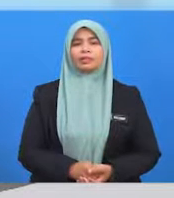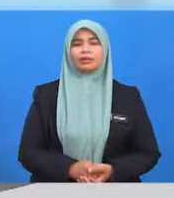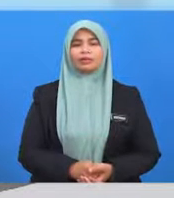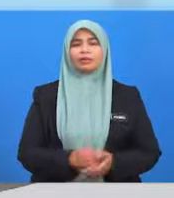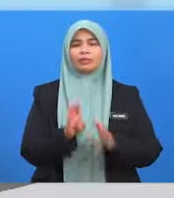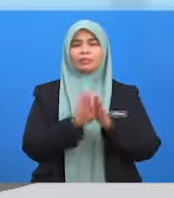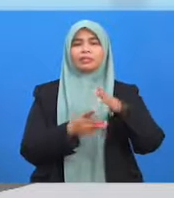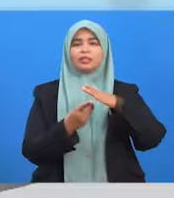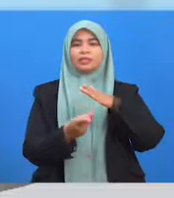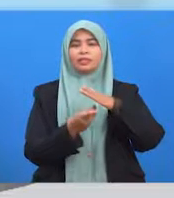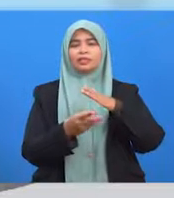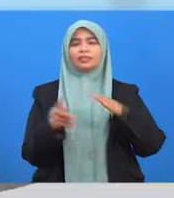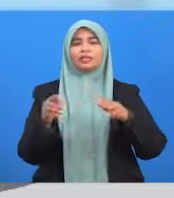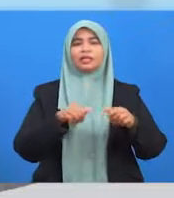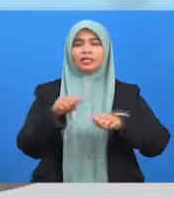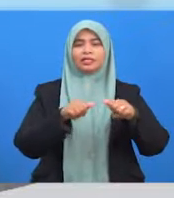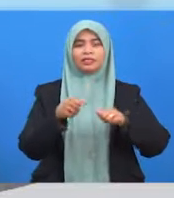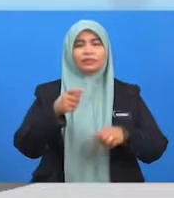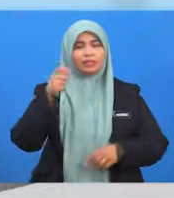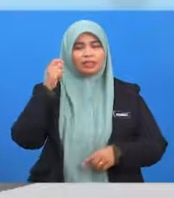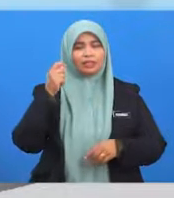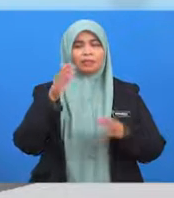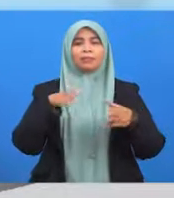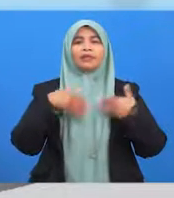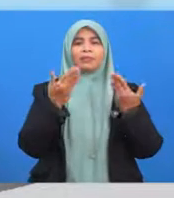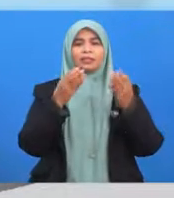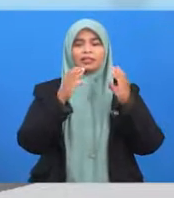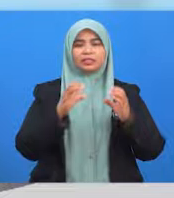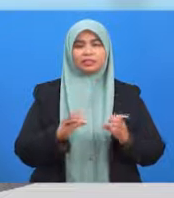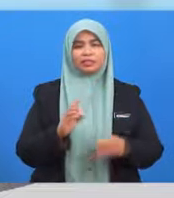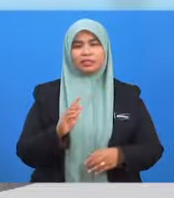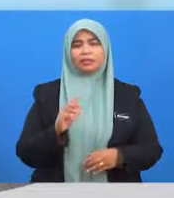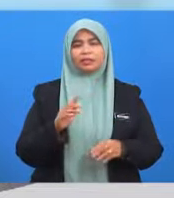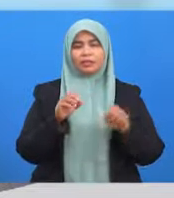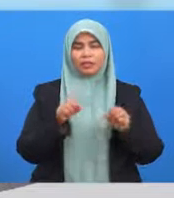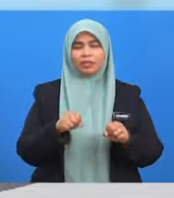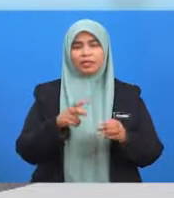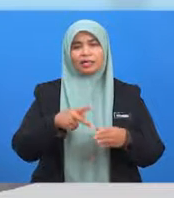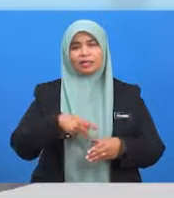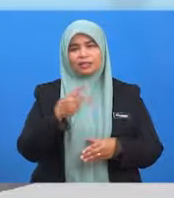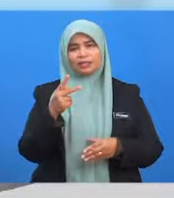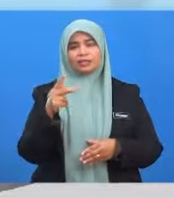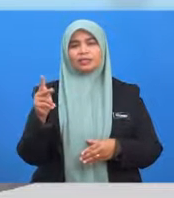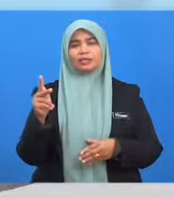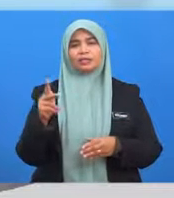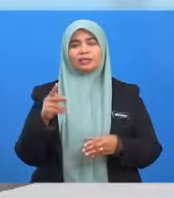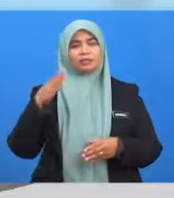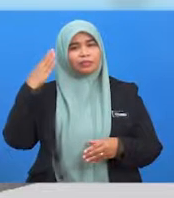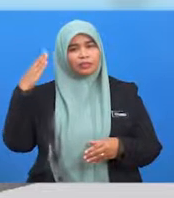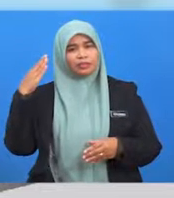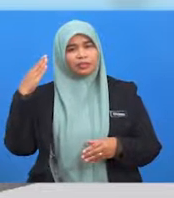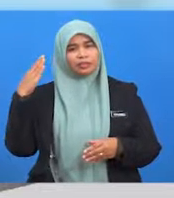Berdasarkan aktiviti tadi, bagaimanakah cara kita boleh menghasilkan bunyi?